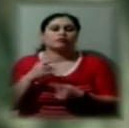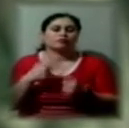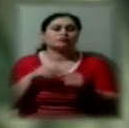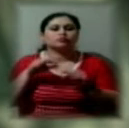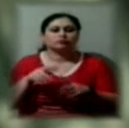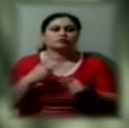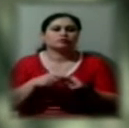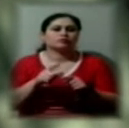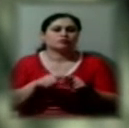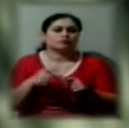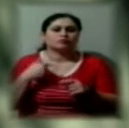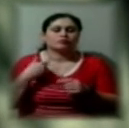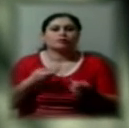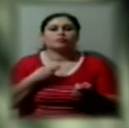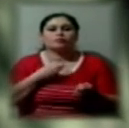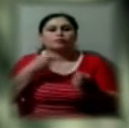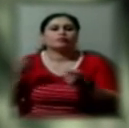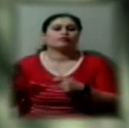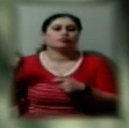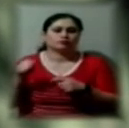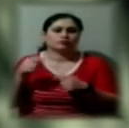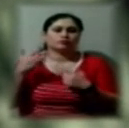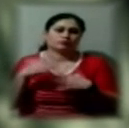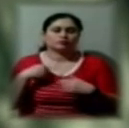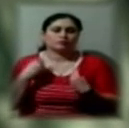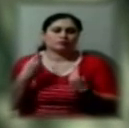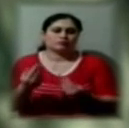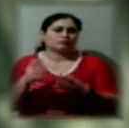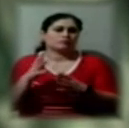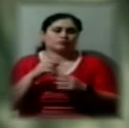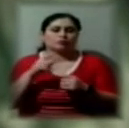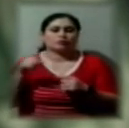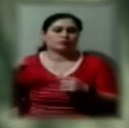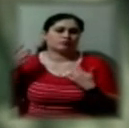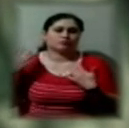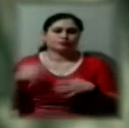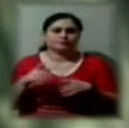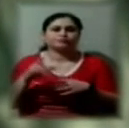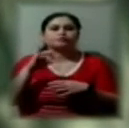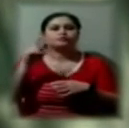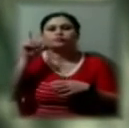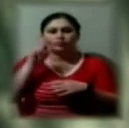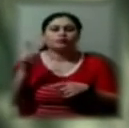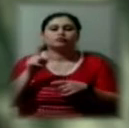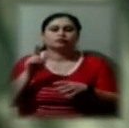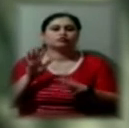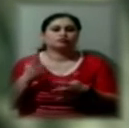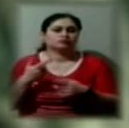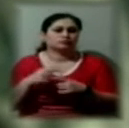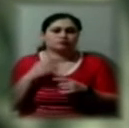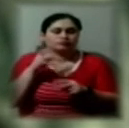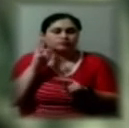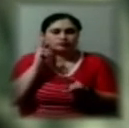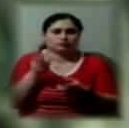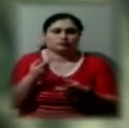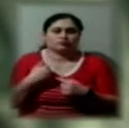туди притащили, я дав на поліграфі. Ну ви знали, що ви тут поліграфи? Та ні, ну я же уже не знав. Ви